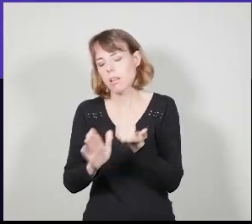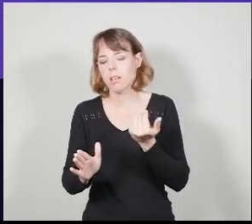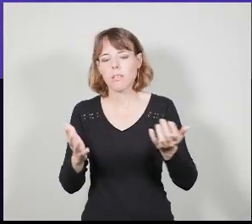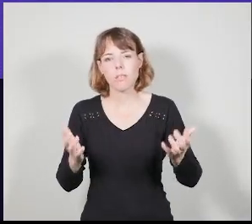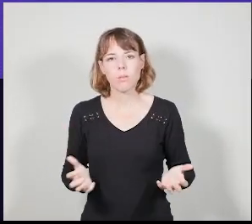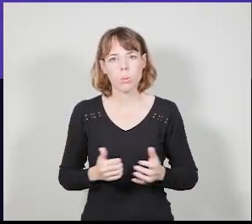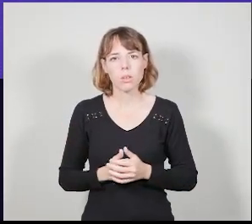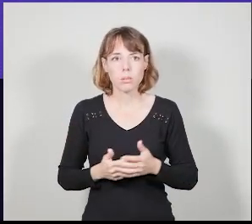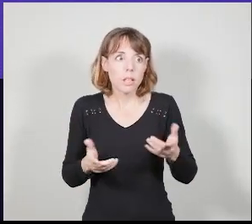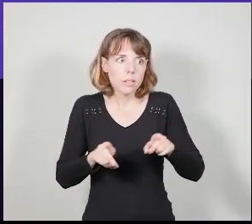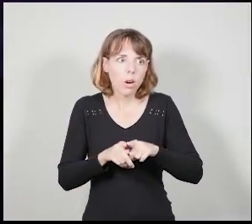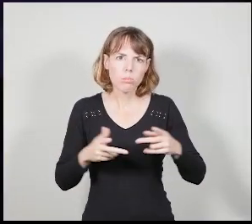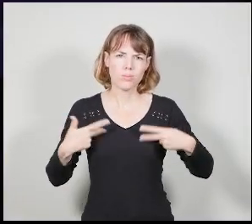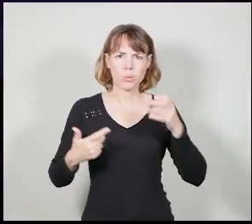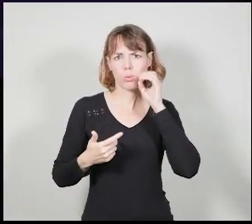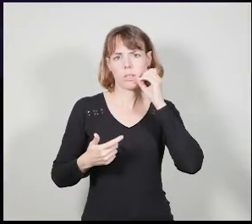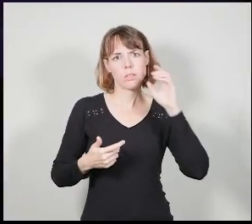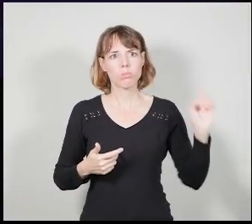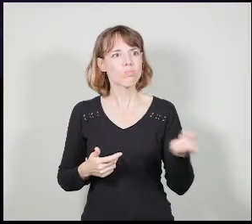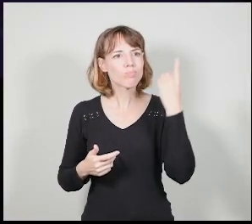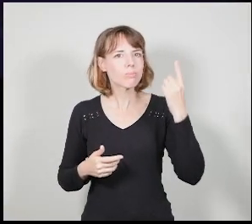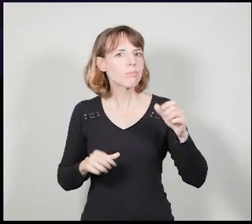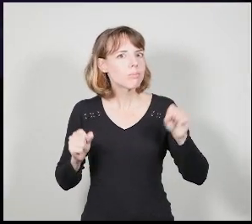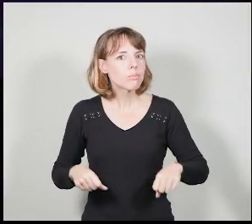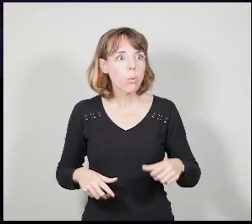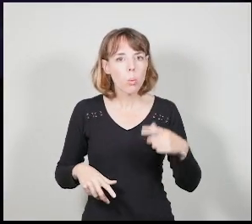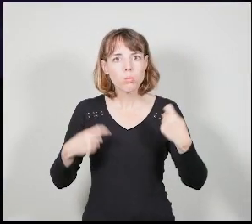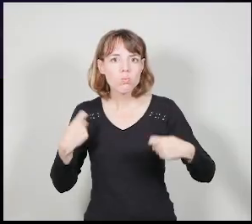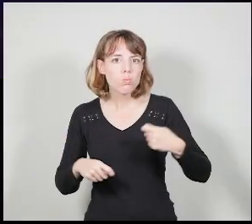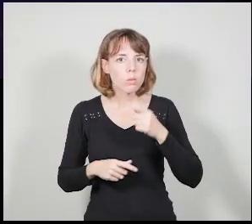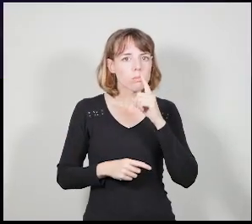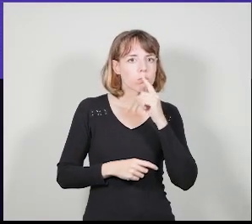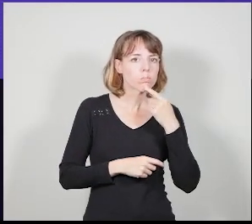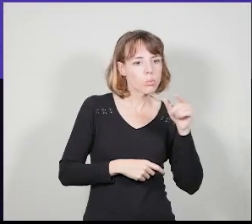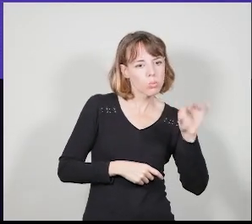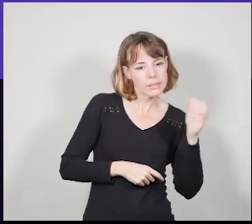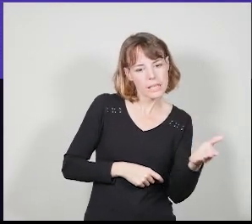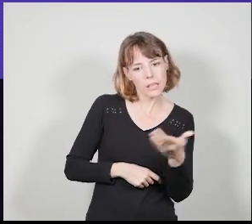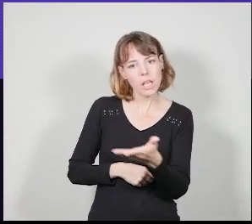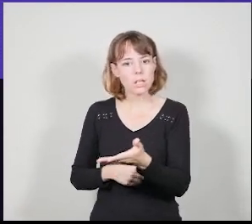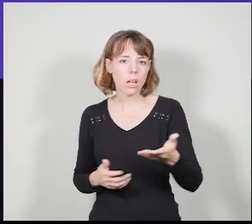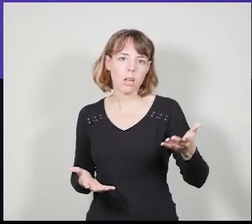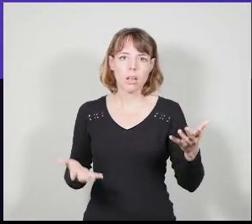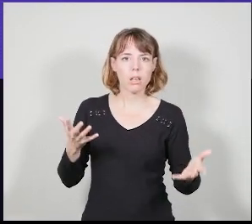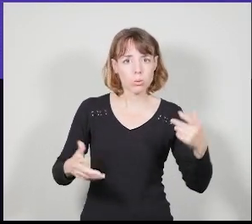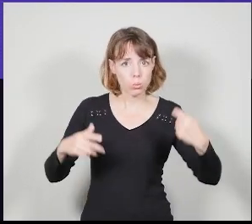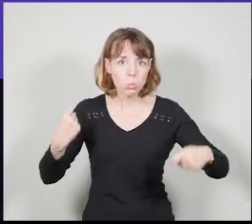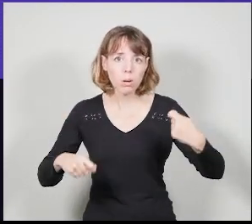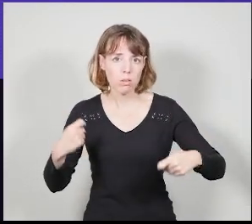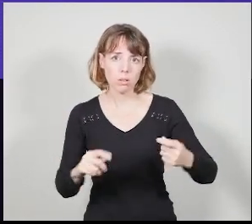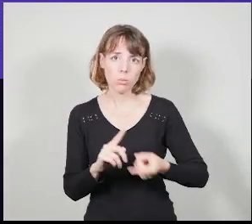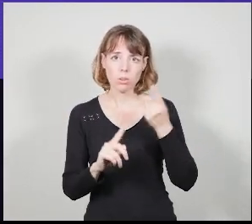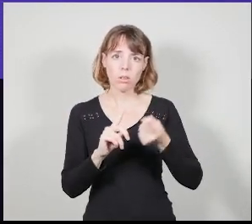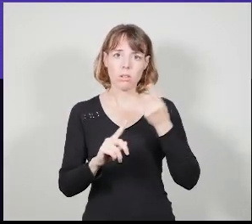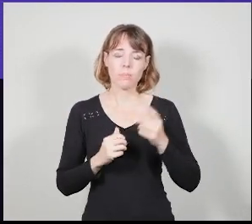vie quotidienne de tout le monde, d'avoir d'être modulaire et de ne pas être figé dans une case ou dans un type d'accompagnement précis. Donc